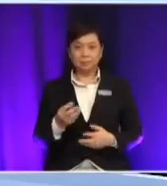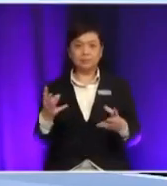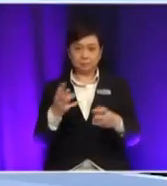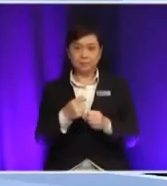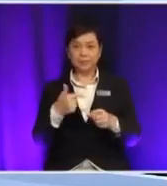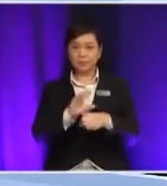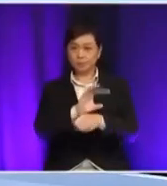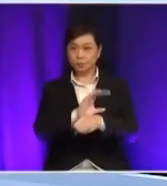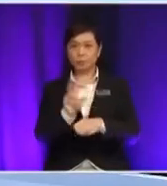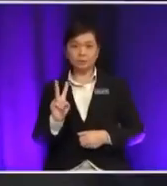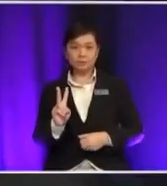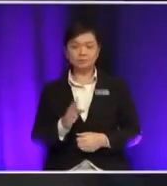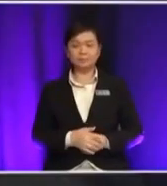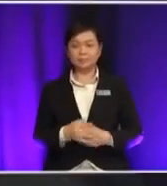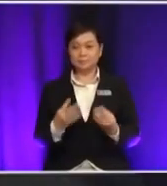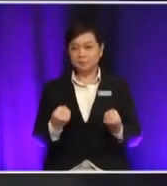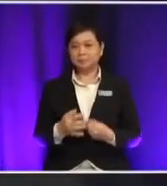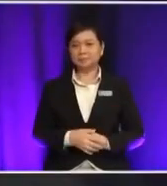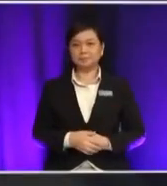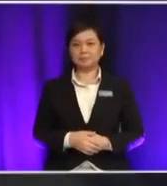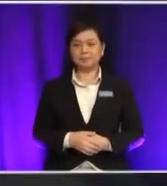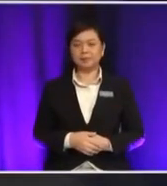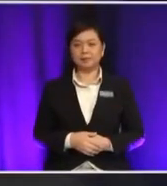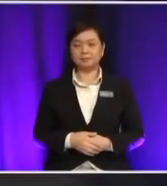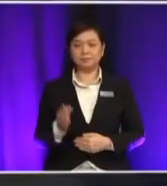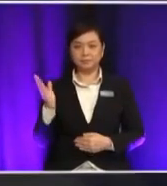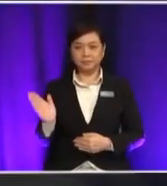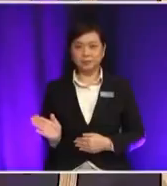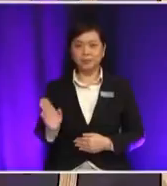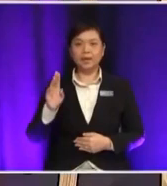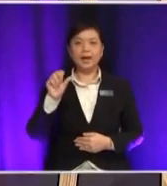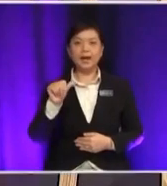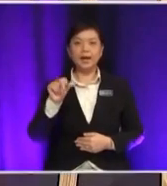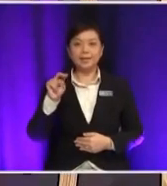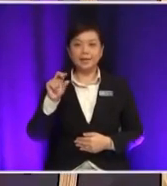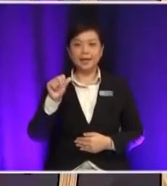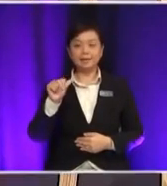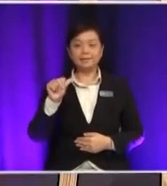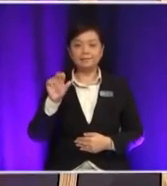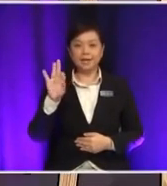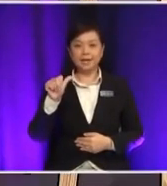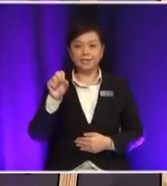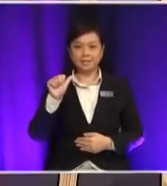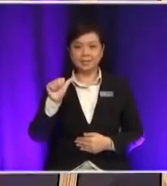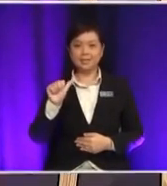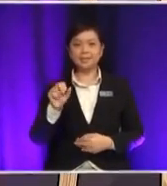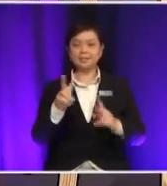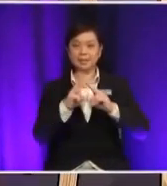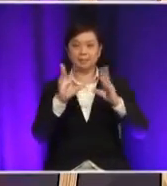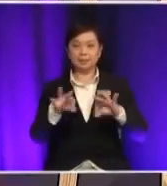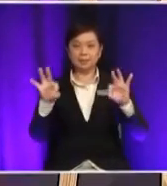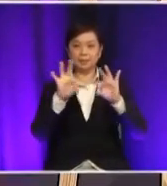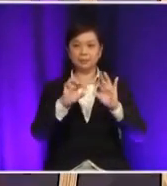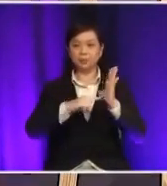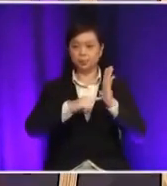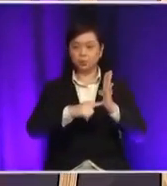Oke so ini pula adalah anafasa seperti yang dicoba gitu ini pun adalah satu fasa yang sangat penting di mana dia menunjukkan